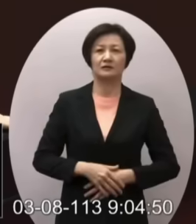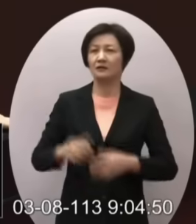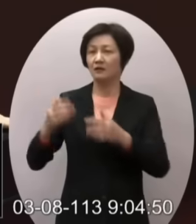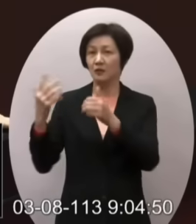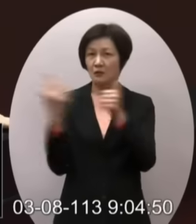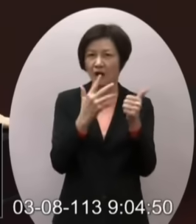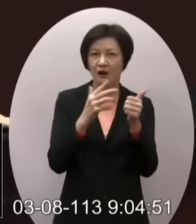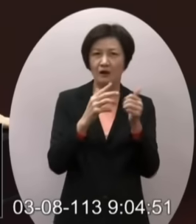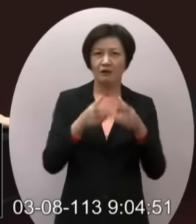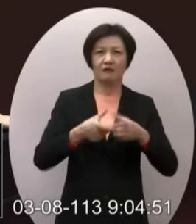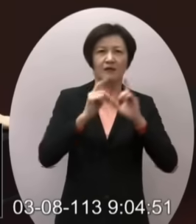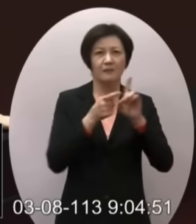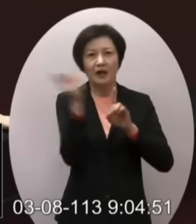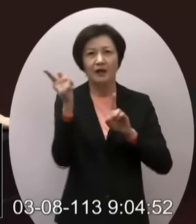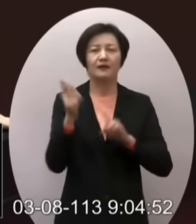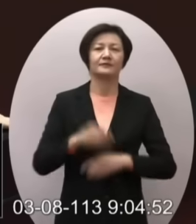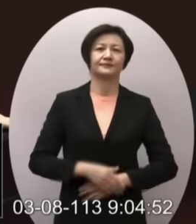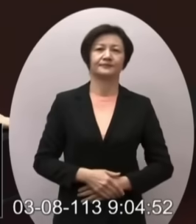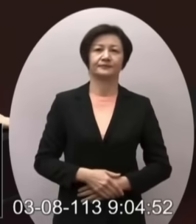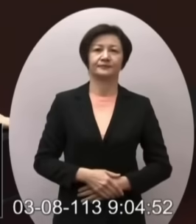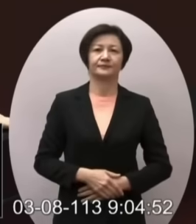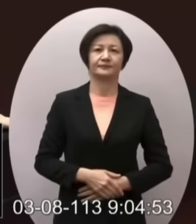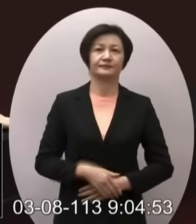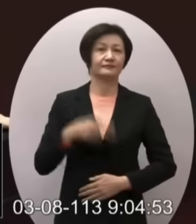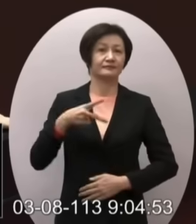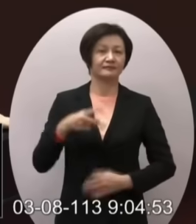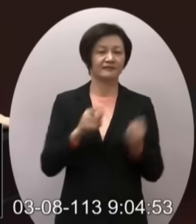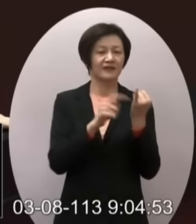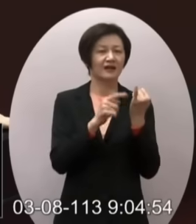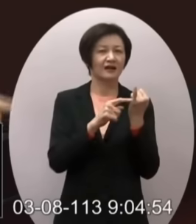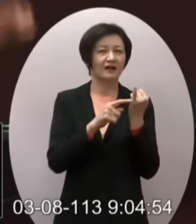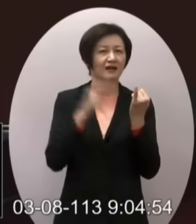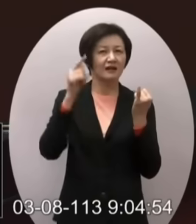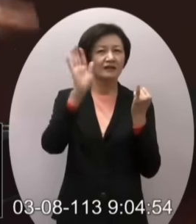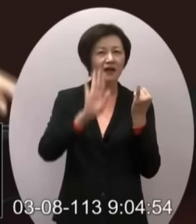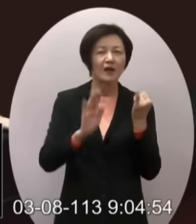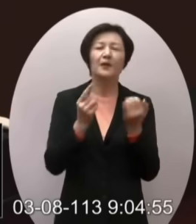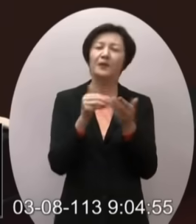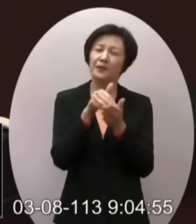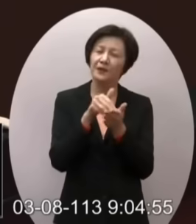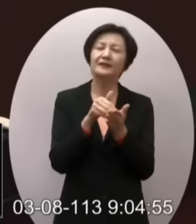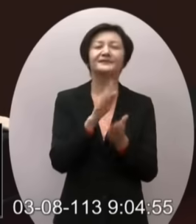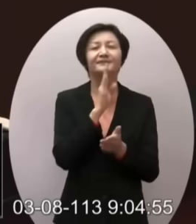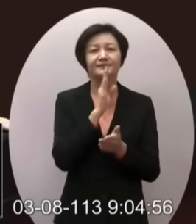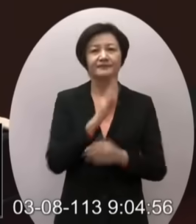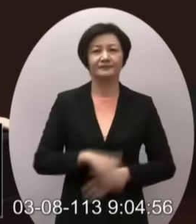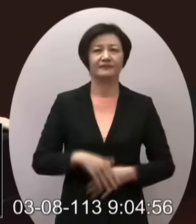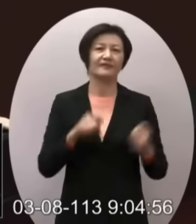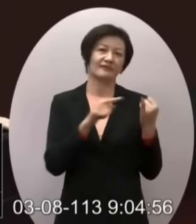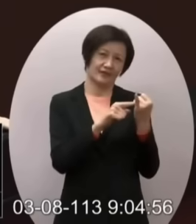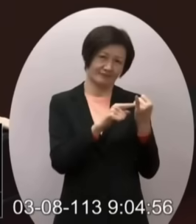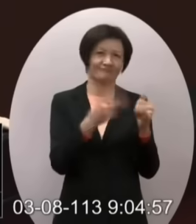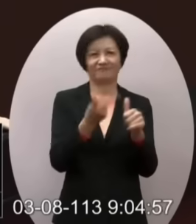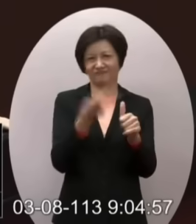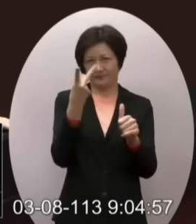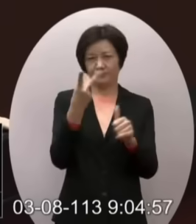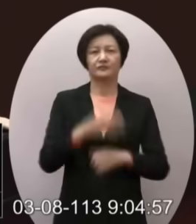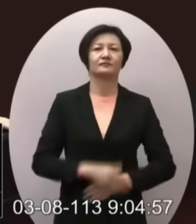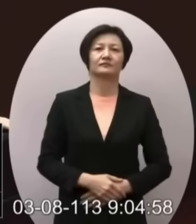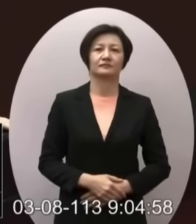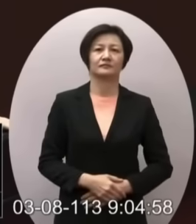所问。然后当然态度比较温和，所以他只能拿到